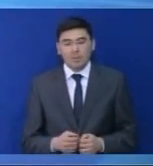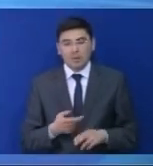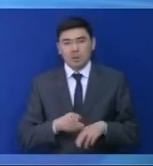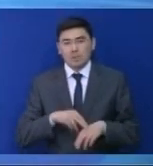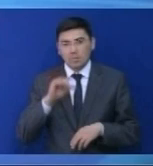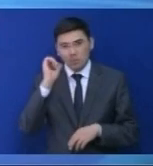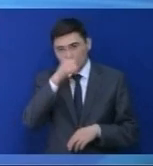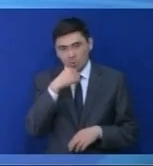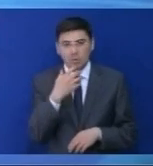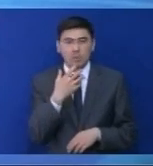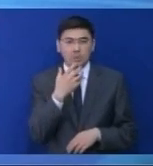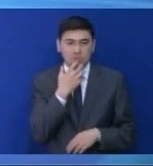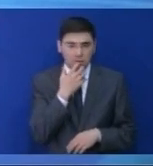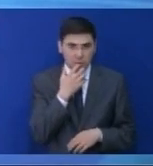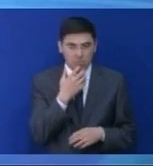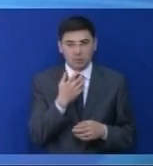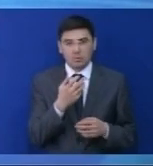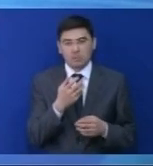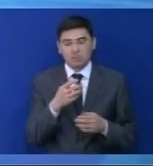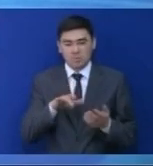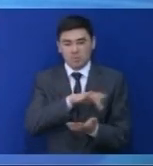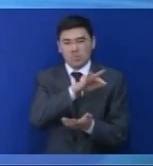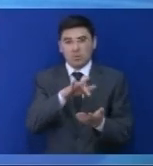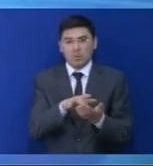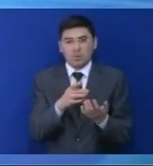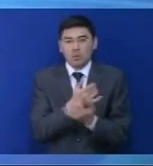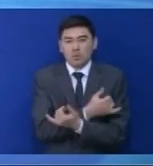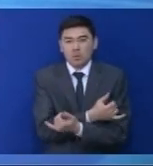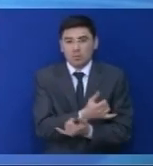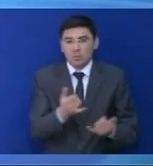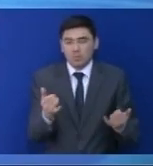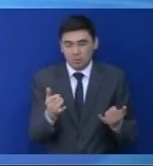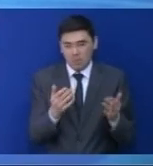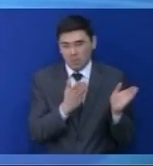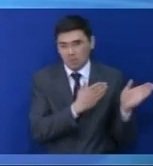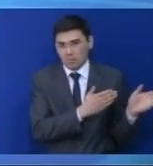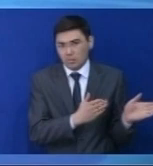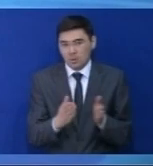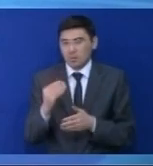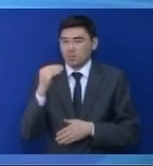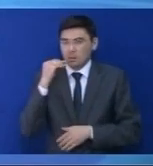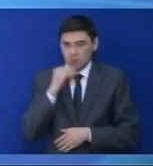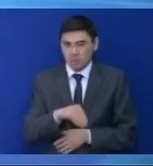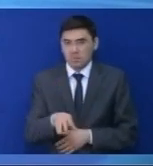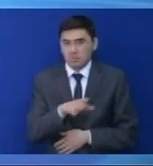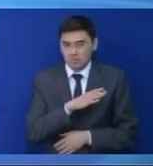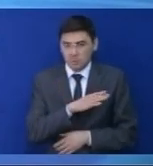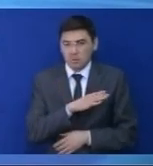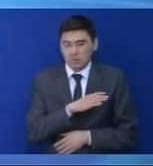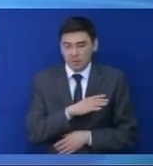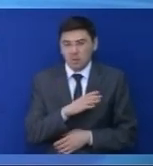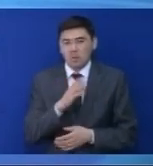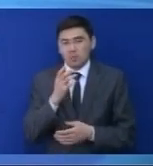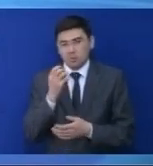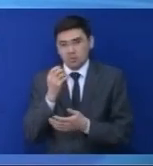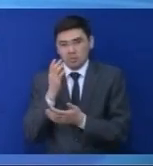Биыл жылу маусымы қалыпты өтті десе болады, дегенмен қалалықтарды жылумен қамтамасыз ету жұмысын жақсарту үшін бірқатар мәселелерді шешу